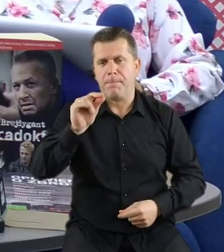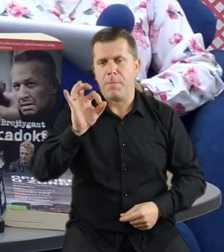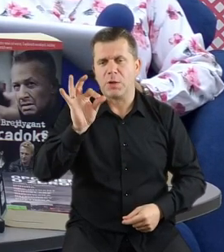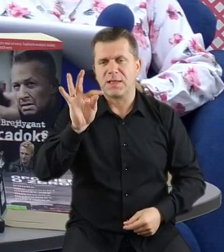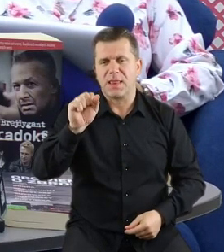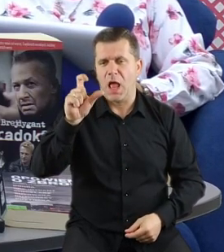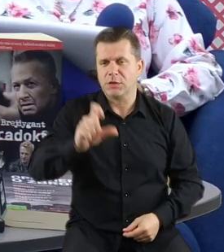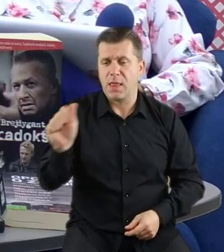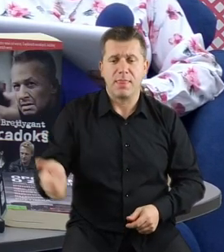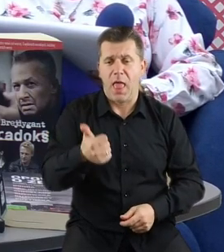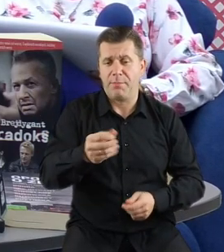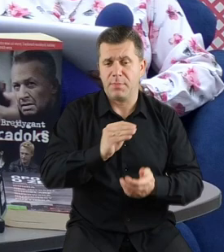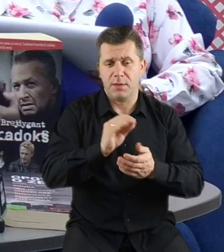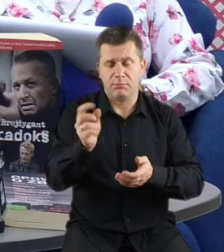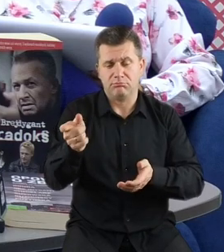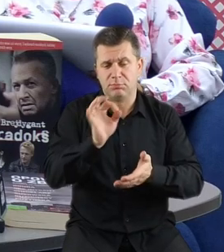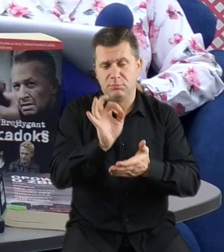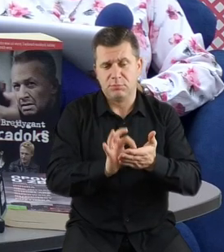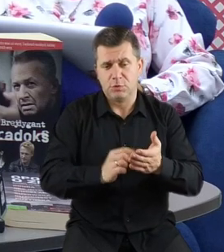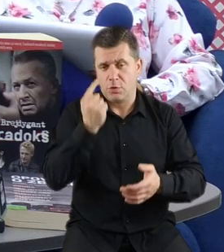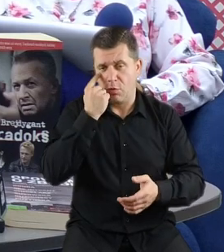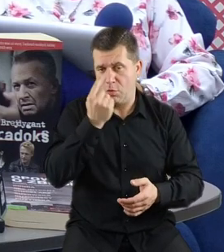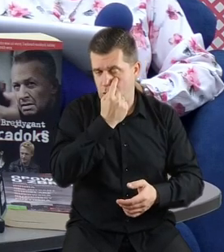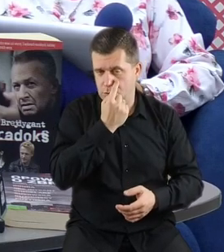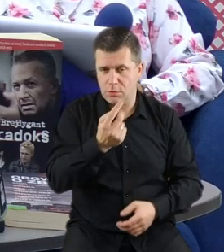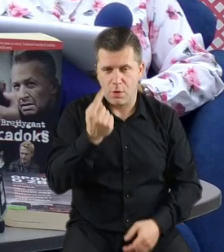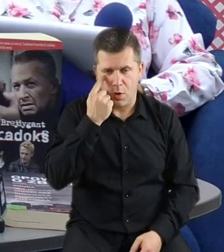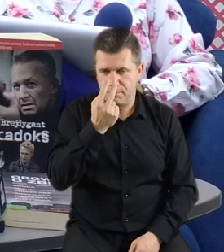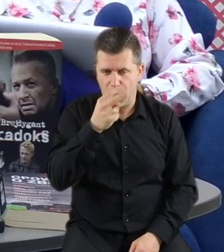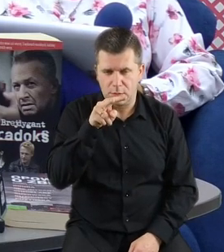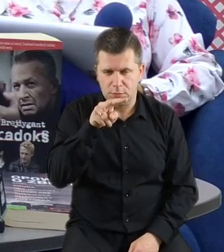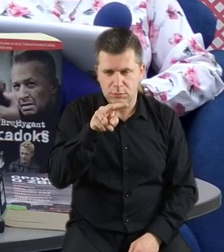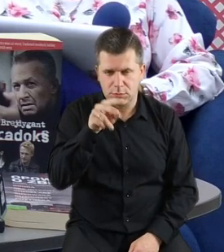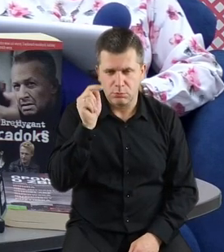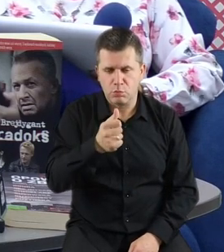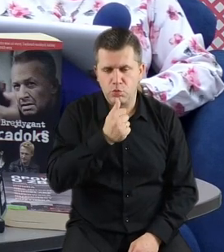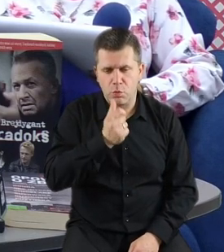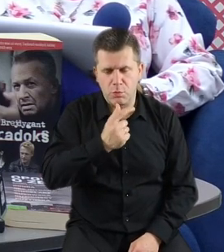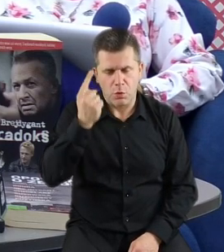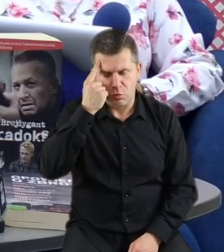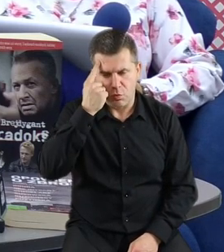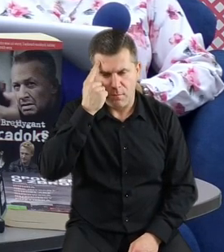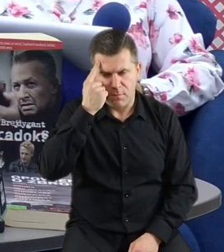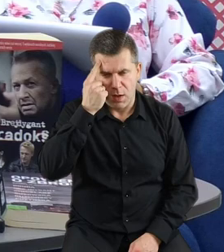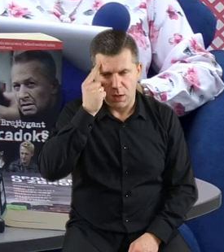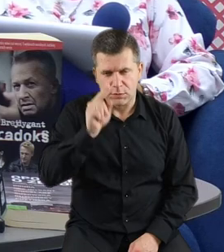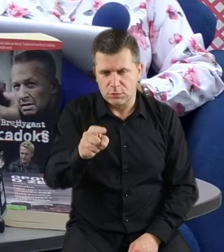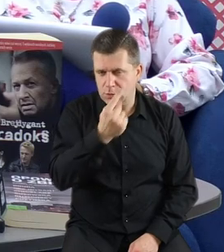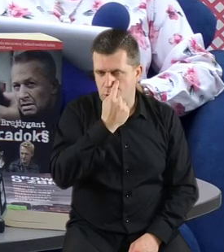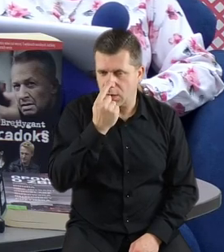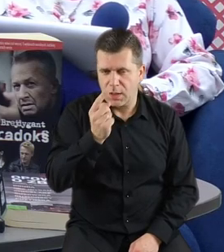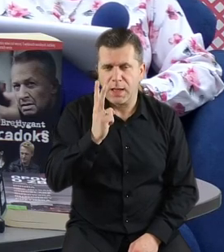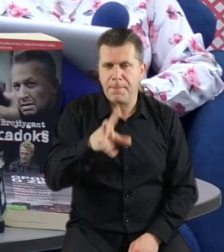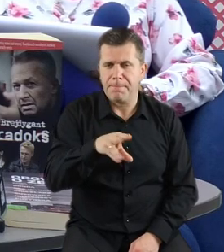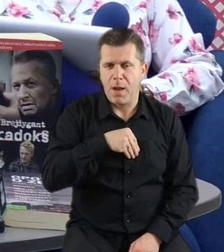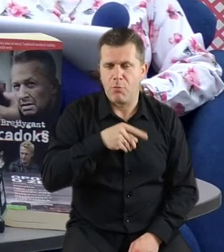więc on powiedział, że on najpierw rysuje oczy. I wpatruje się w te oczy i próbuje się dowiedzieć z tych